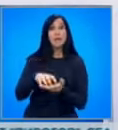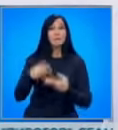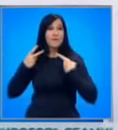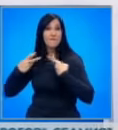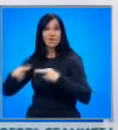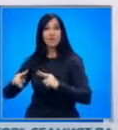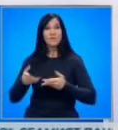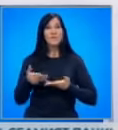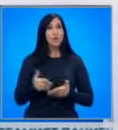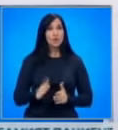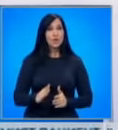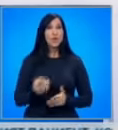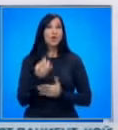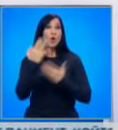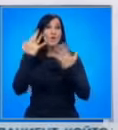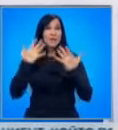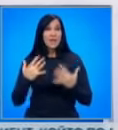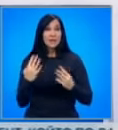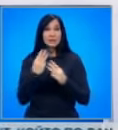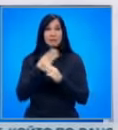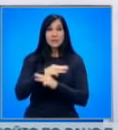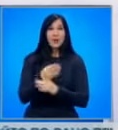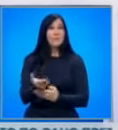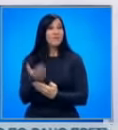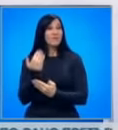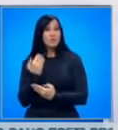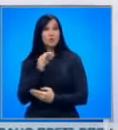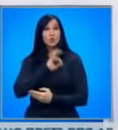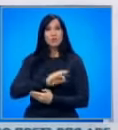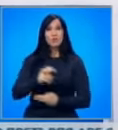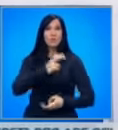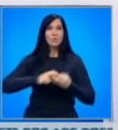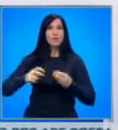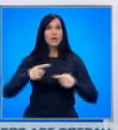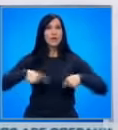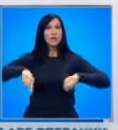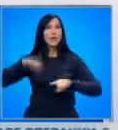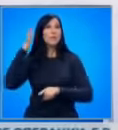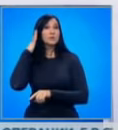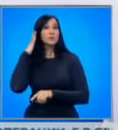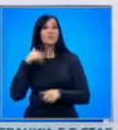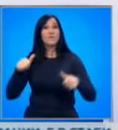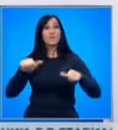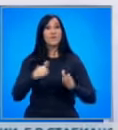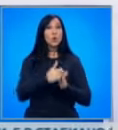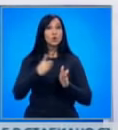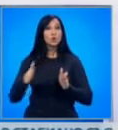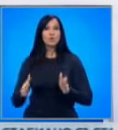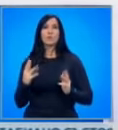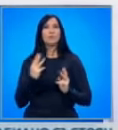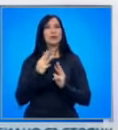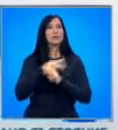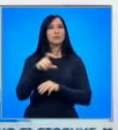в родината. И нови данни за магистралата, предварителните резултати от проверката на регионалното министерство на фаталния участък на магистрала